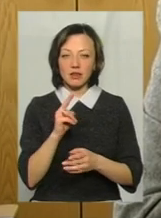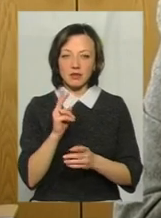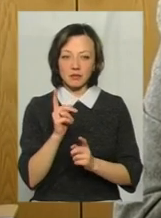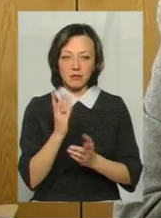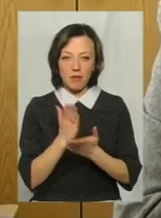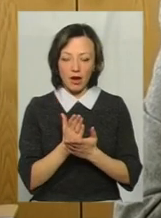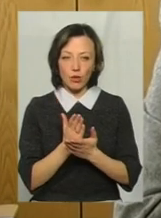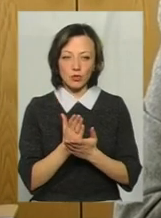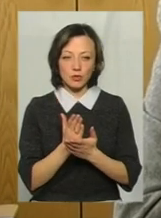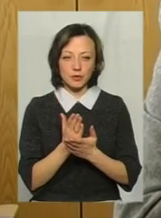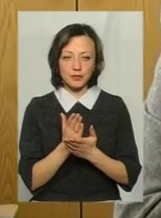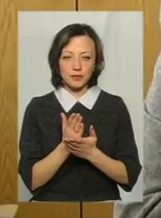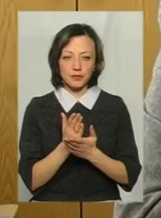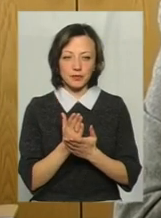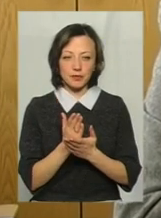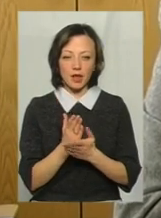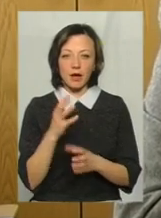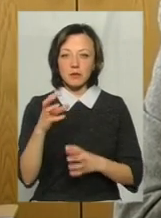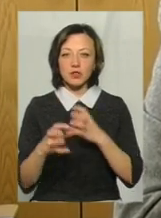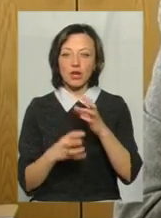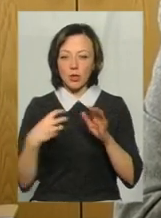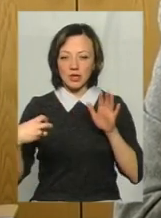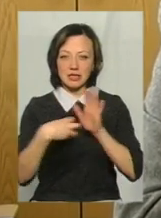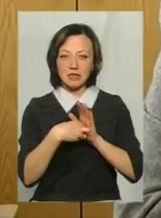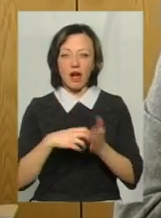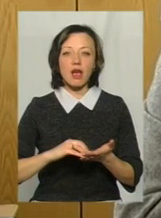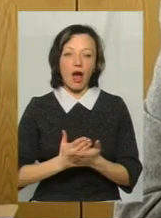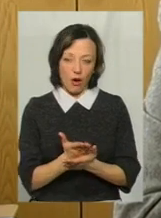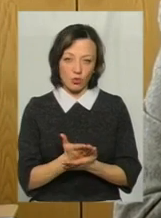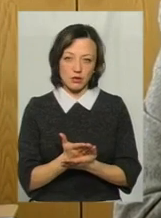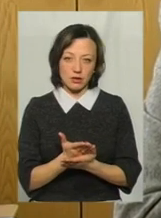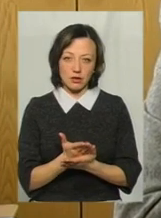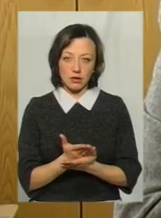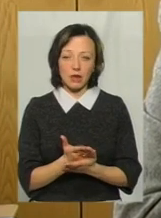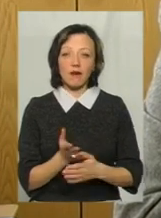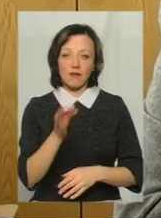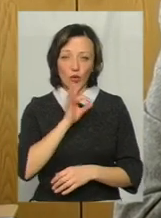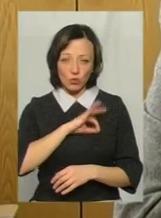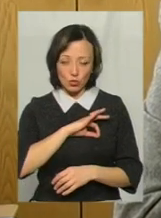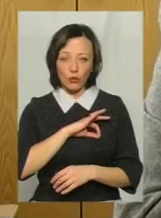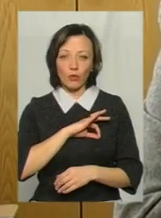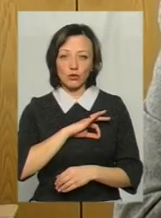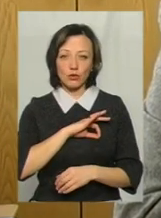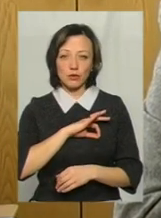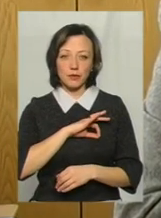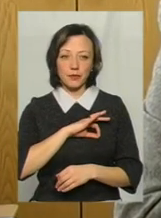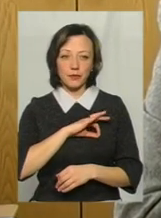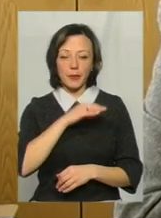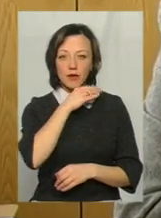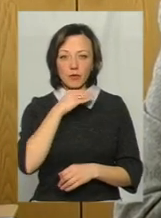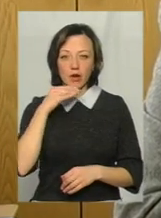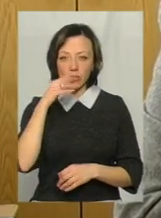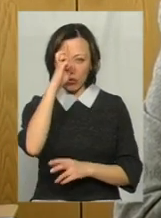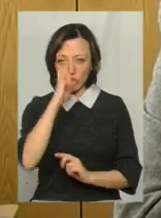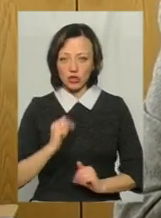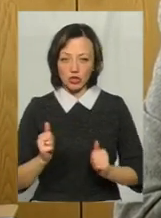вони мають міжнародний знак якості, будемо так казати, і які використовуються в багатьох